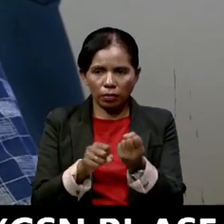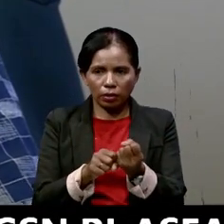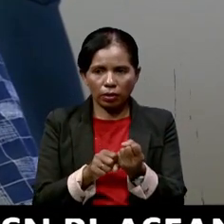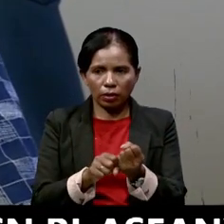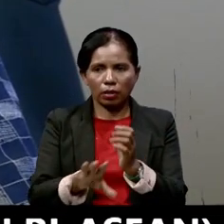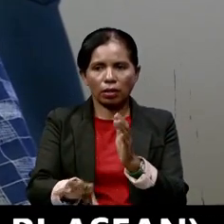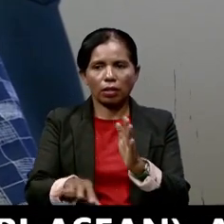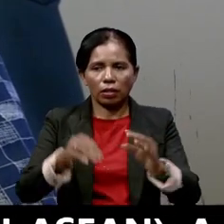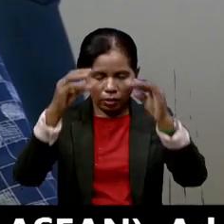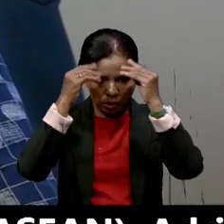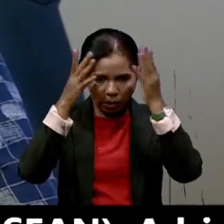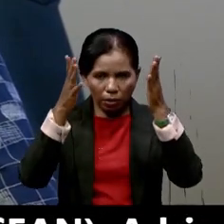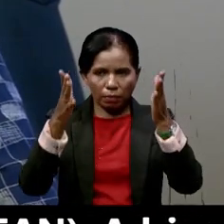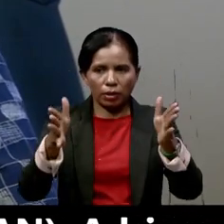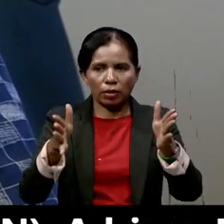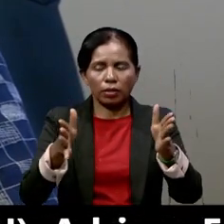hetan profesor